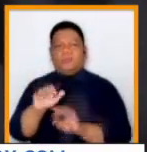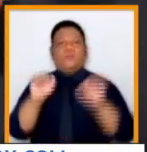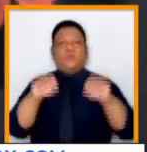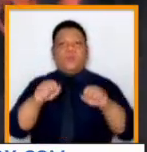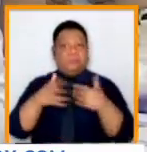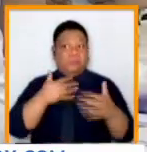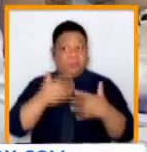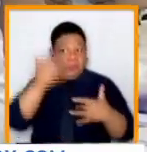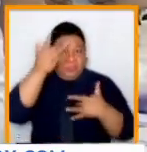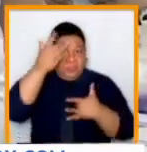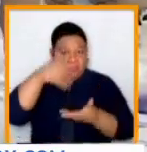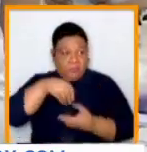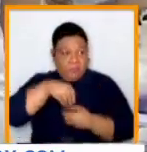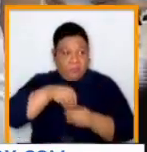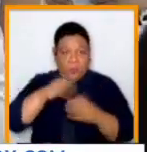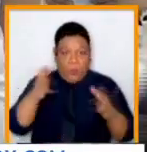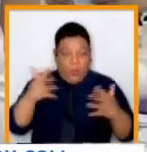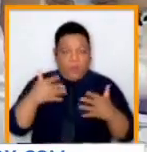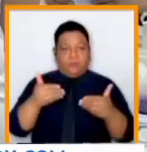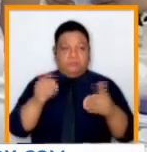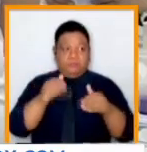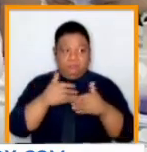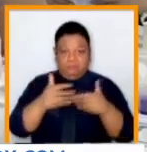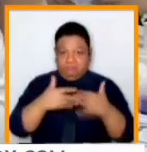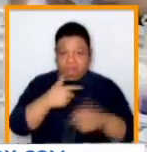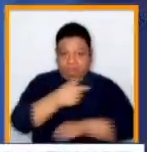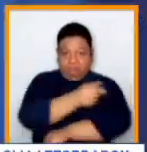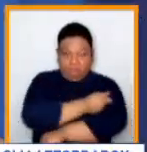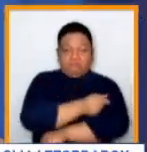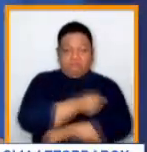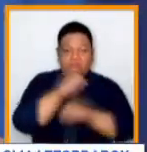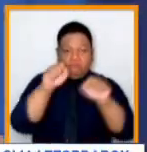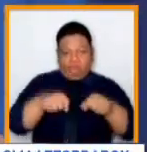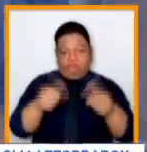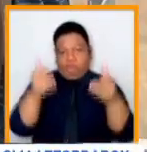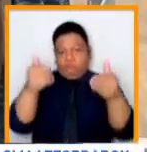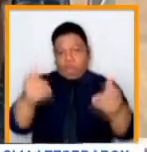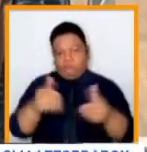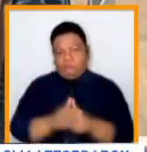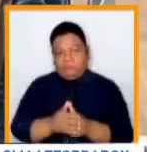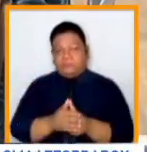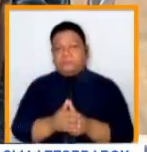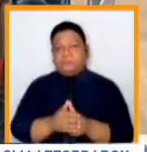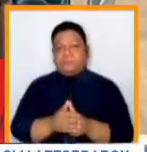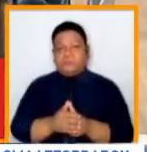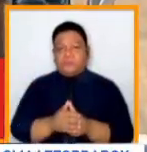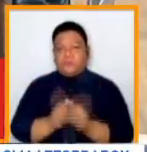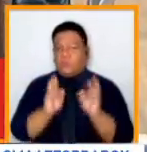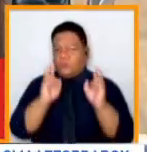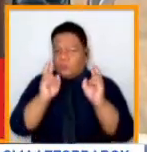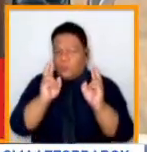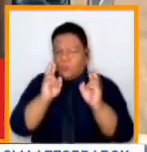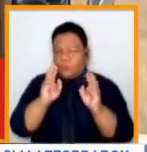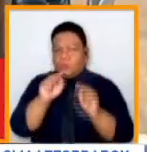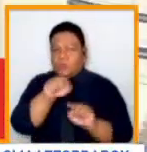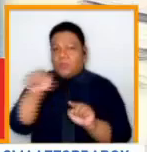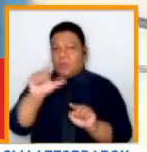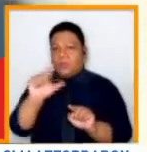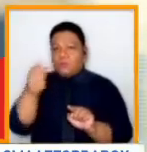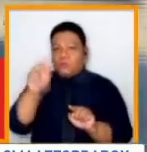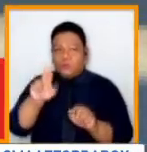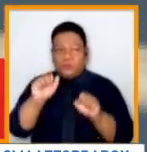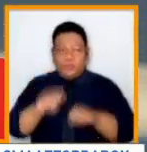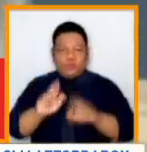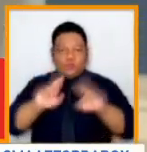ay babakunahan sa mga regular na vaccination site. Sana raw ay makapaglaan ang mga lokal na pamahalaan ng hiwalay na lane